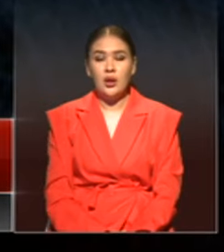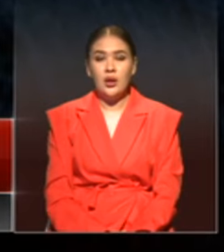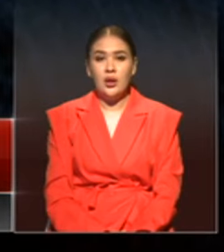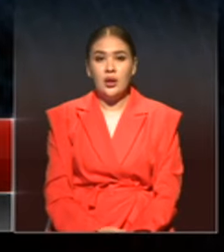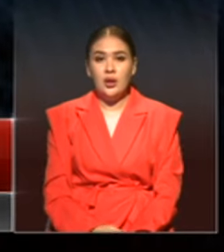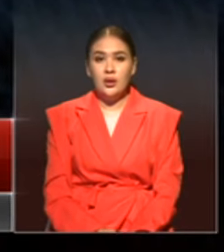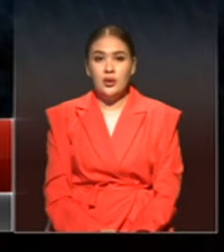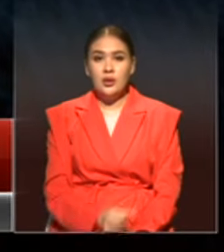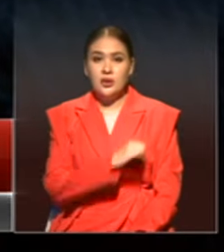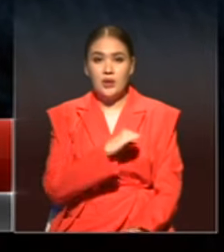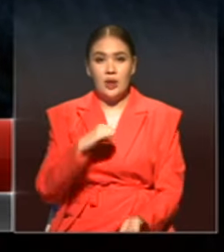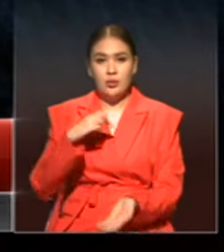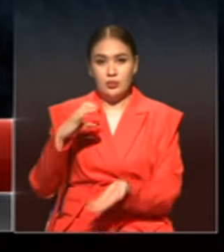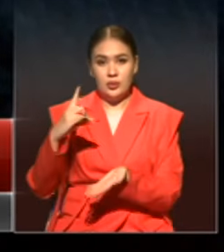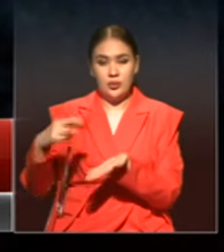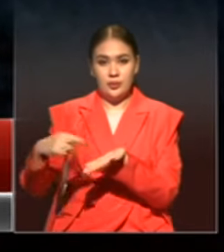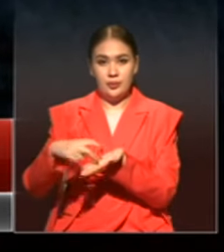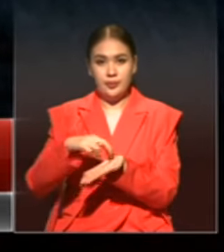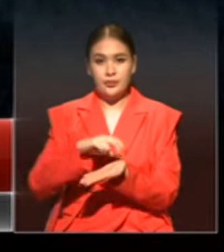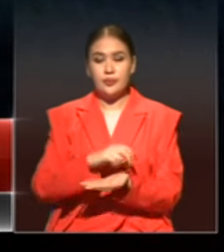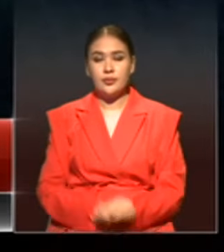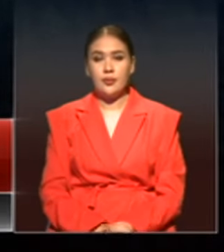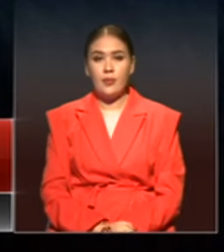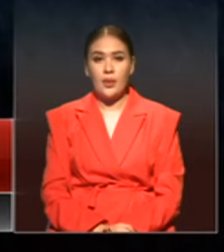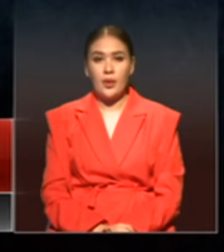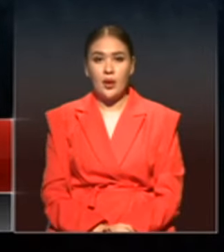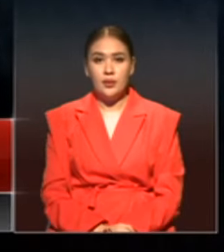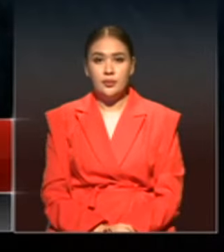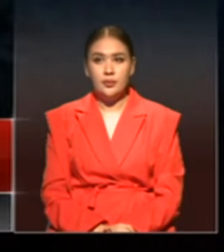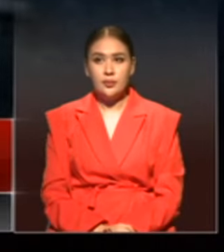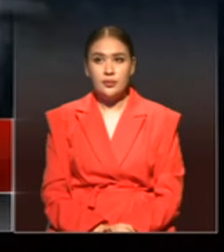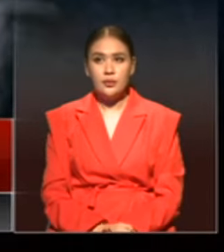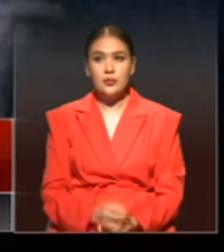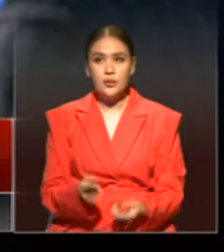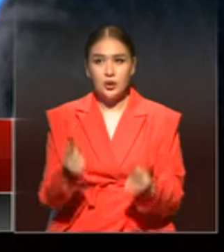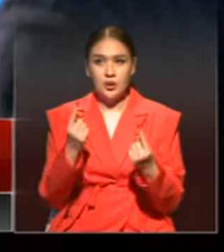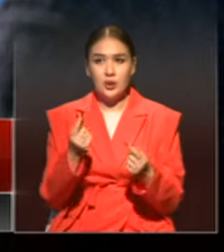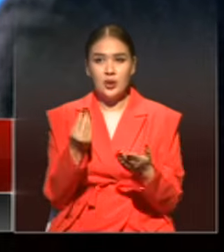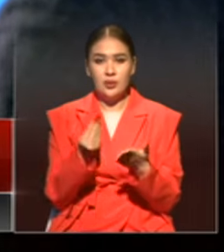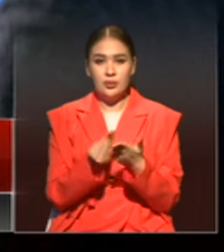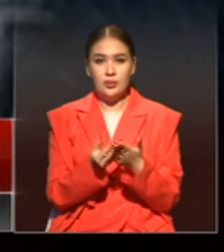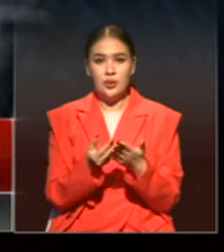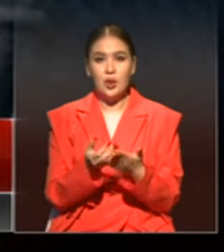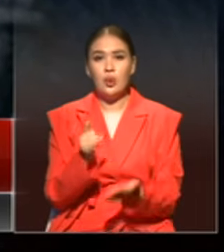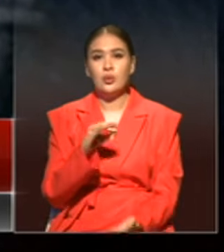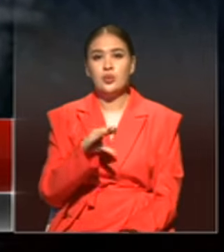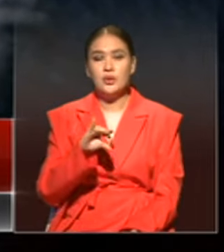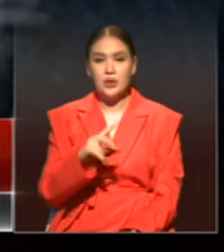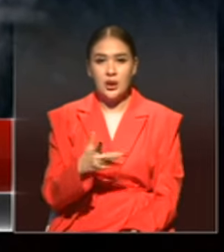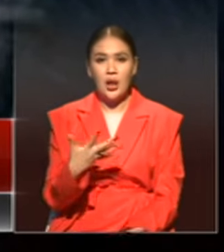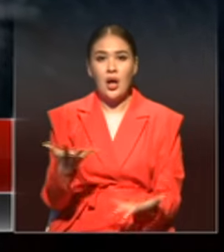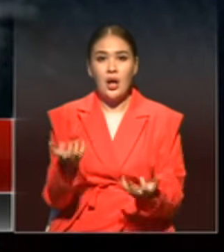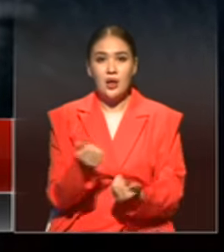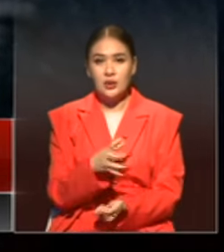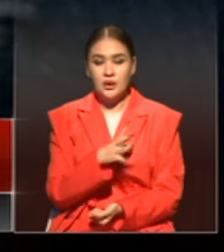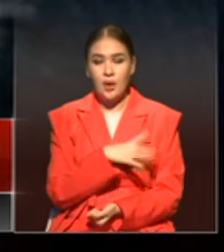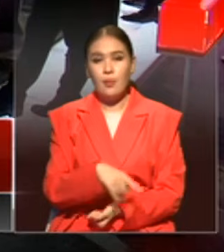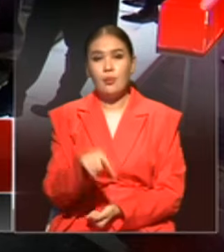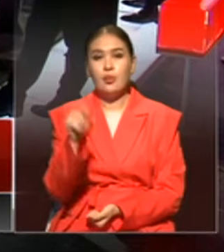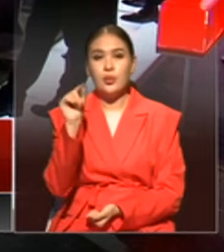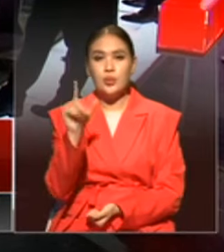біздің алдымызға. Тағы бір өте өзекті сұрақ, қымбат спикерлер. Утиль алымды қазіргі бөтелкілерге